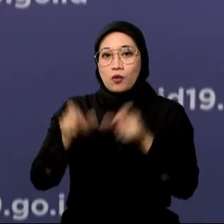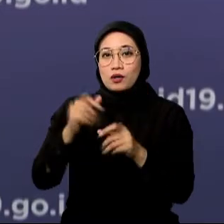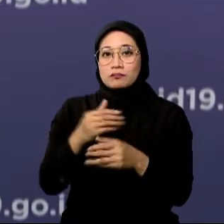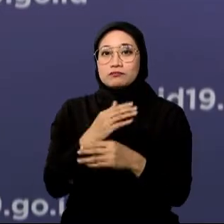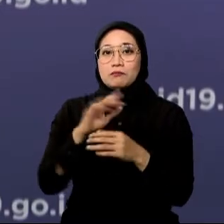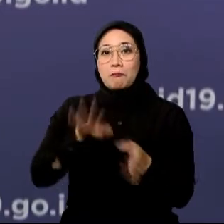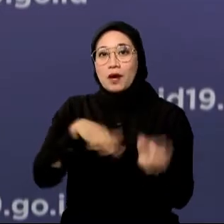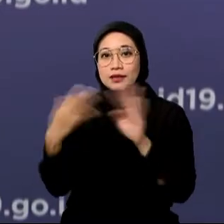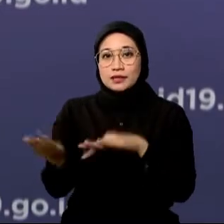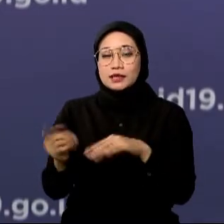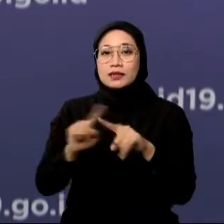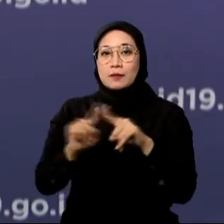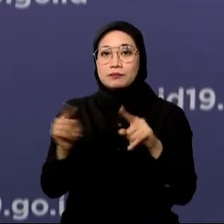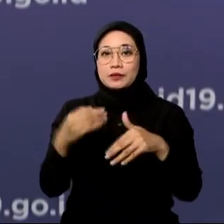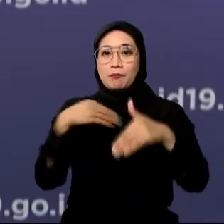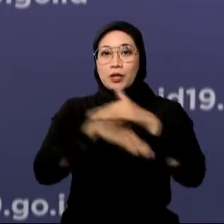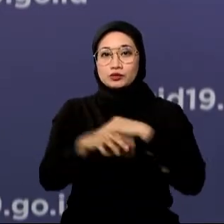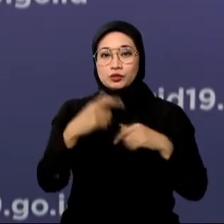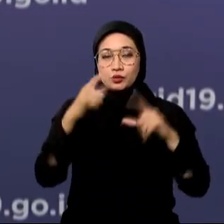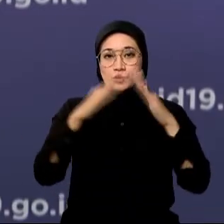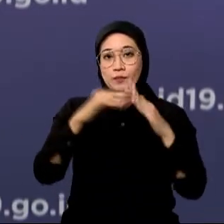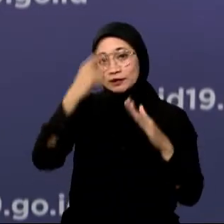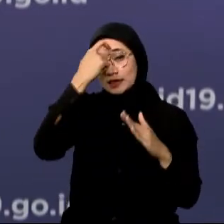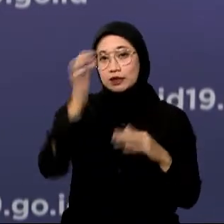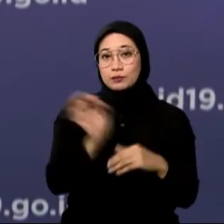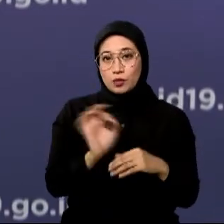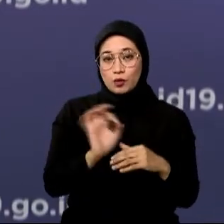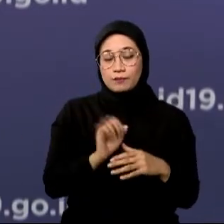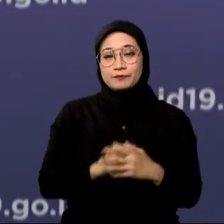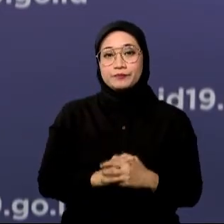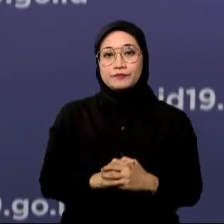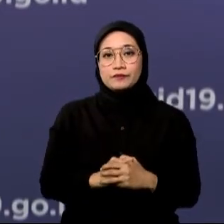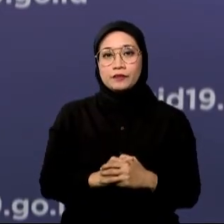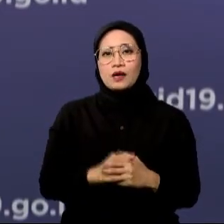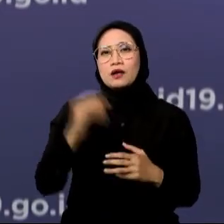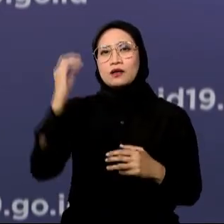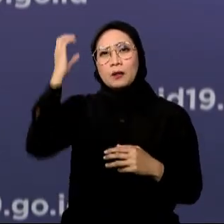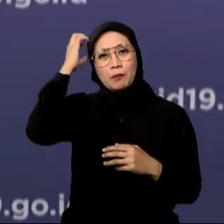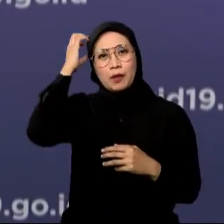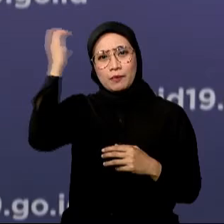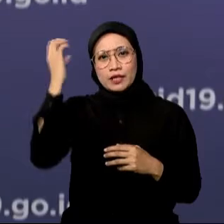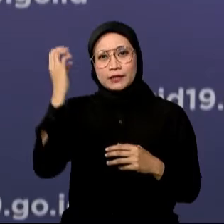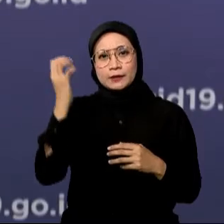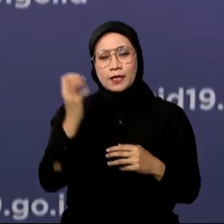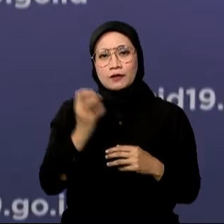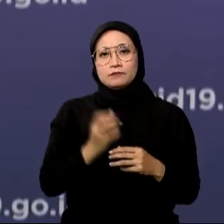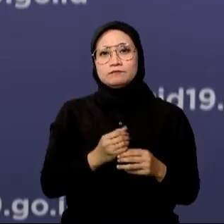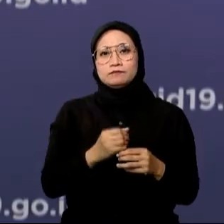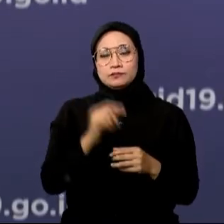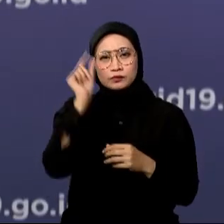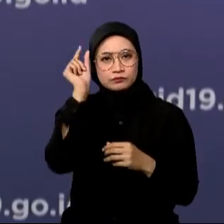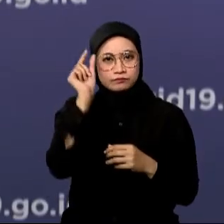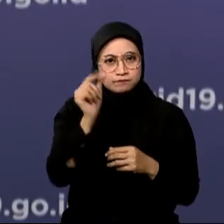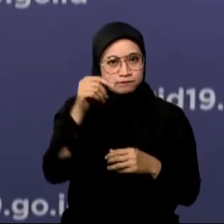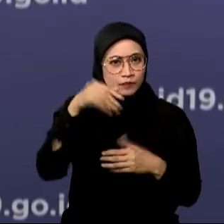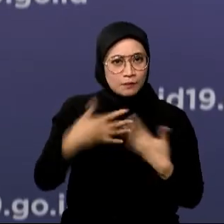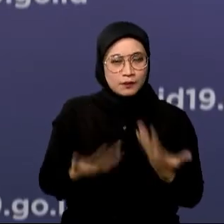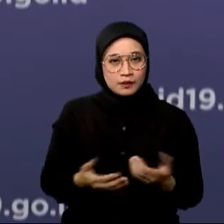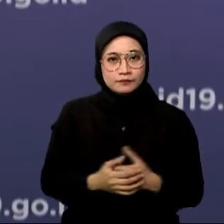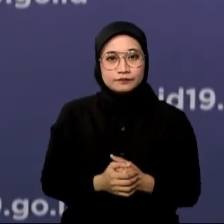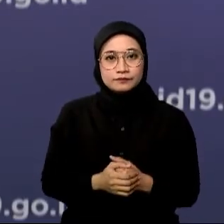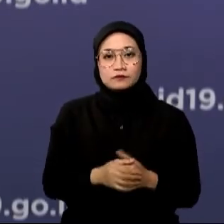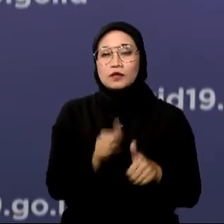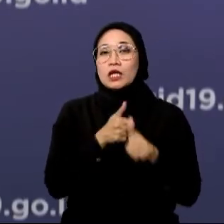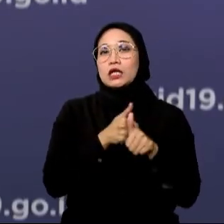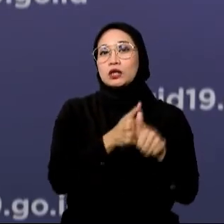lain. Oleh karena itu, pemerintah menghimbau agar masyarakat mengikuti protokol penanganan jenazah COVID-19